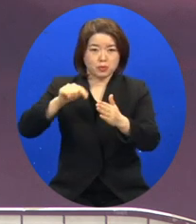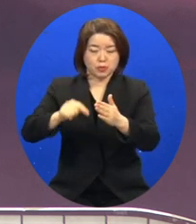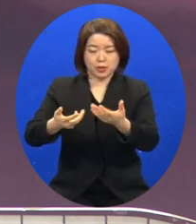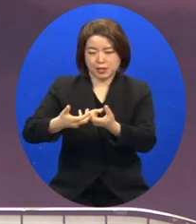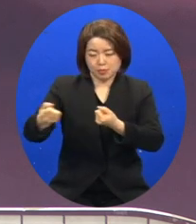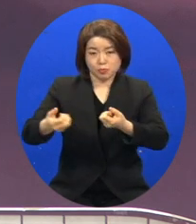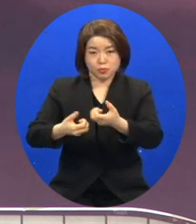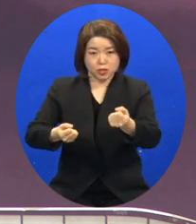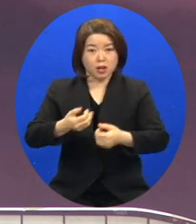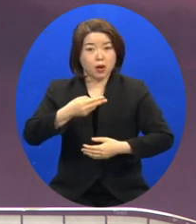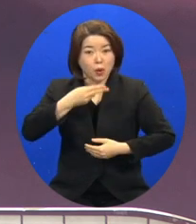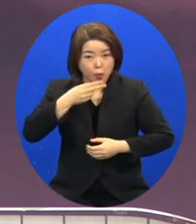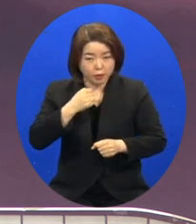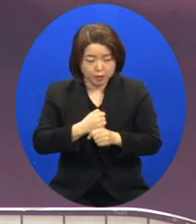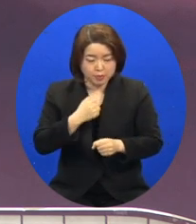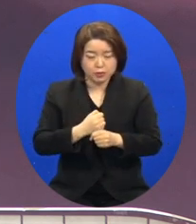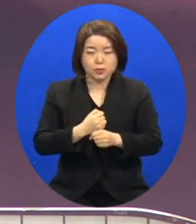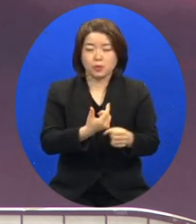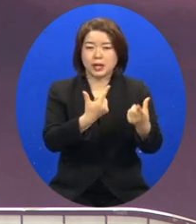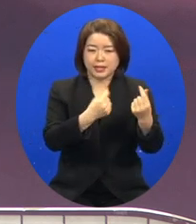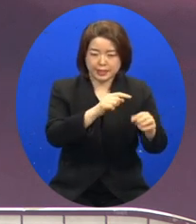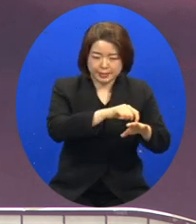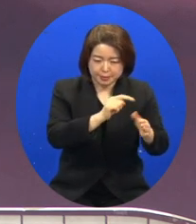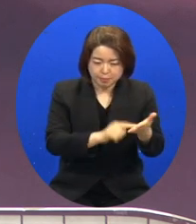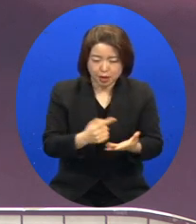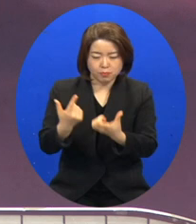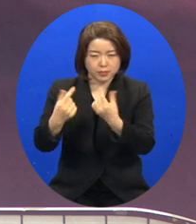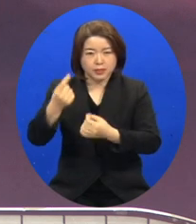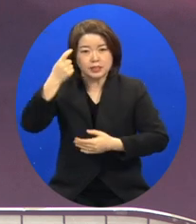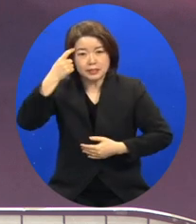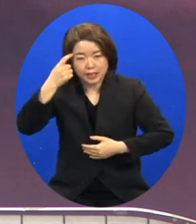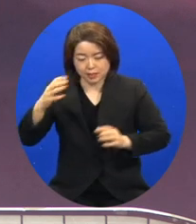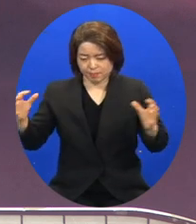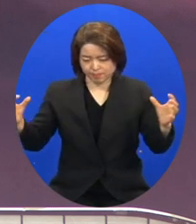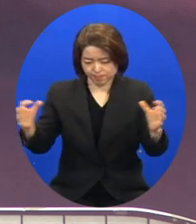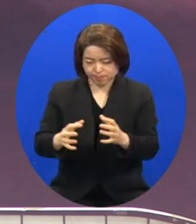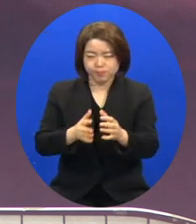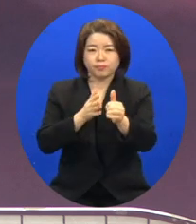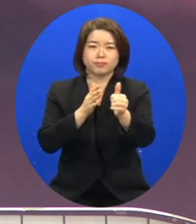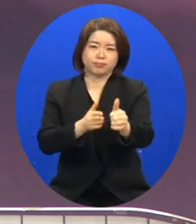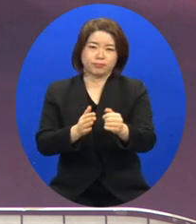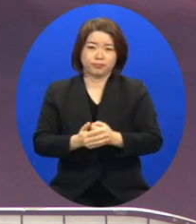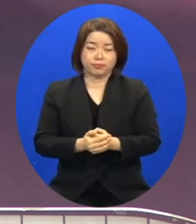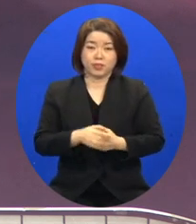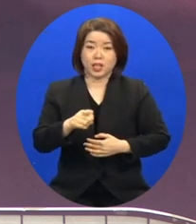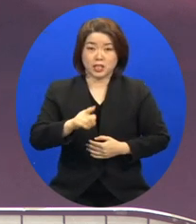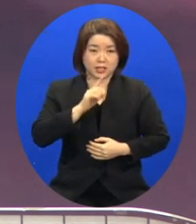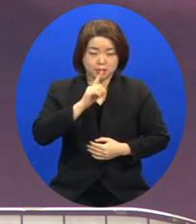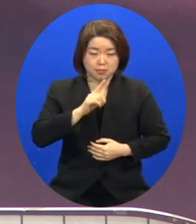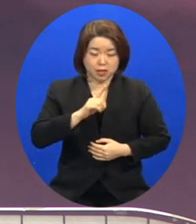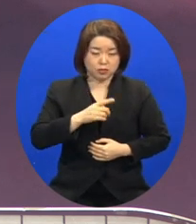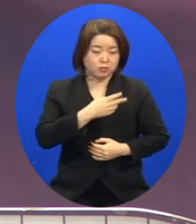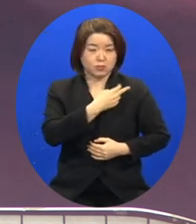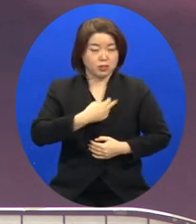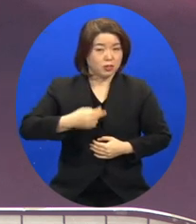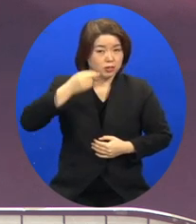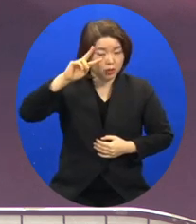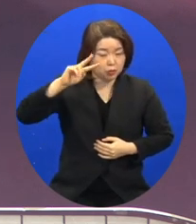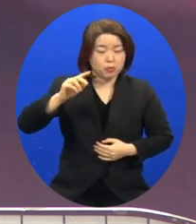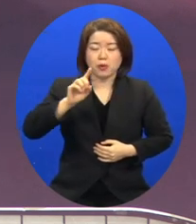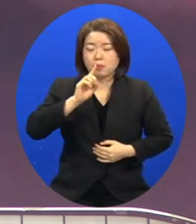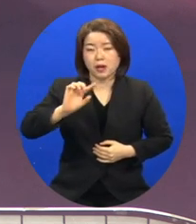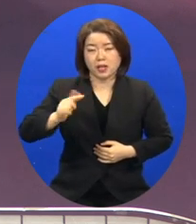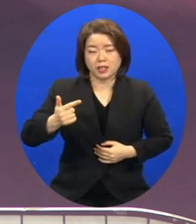하며 같은 마음과 같은 생각으로 뭉치 십시오 이 말은 사도 바울의 말이 아니었어요 예수님의